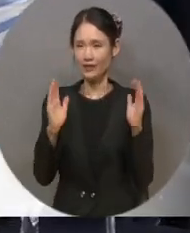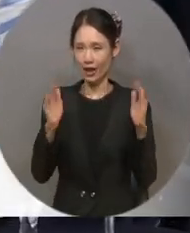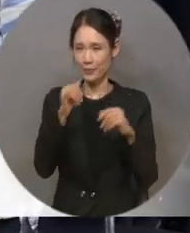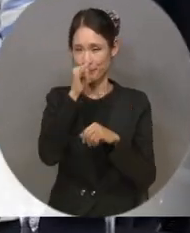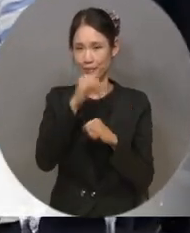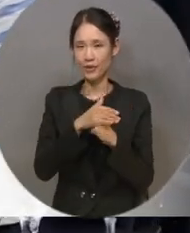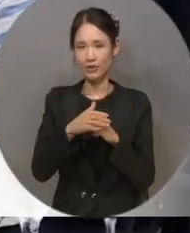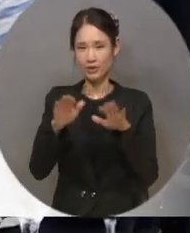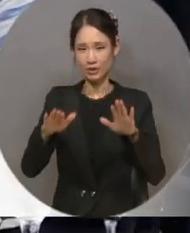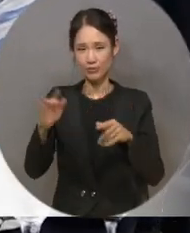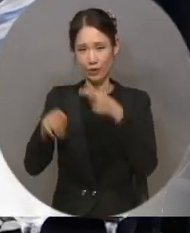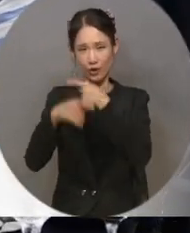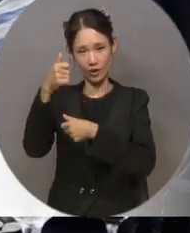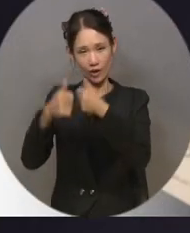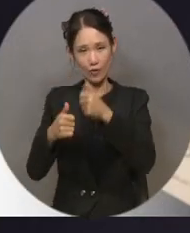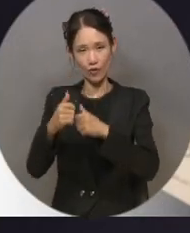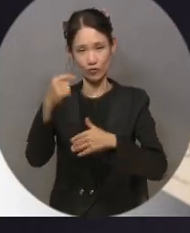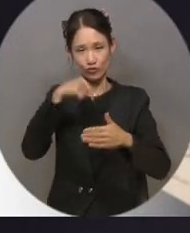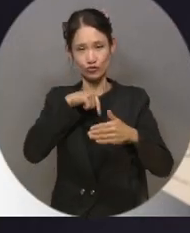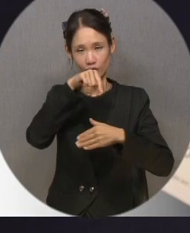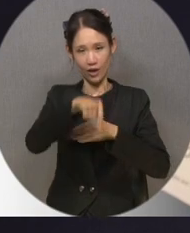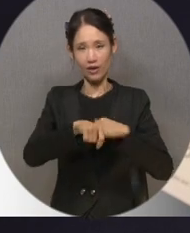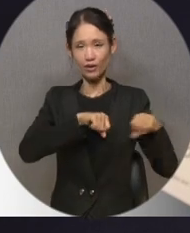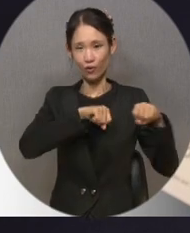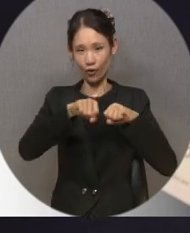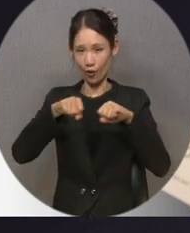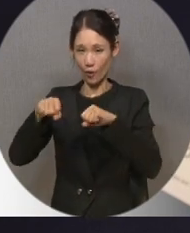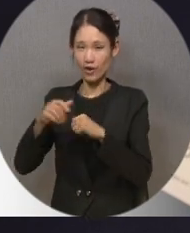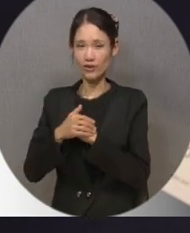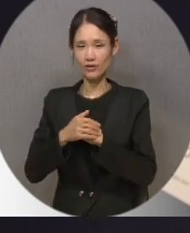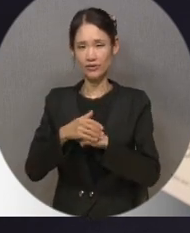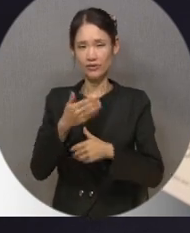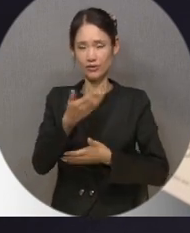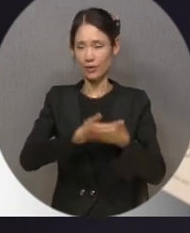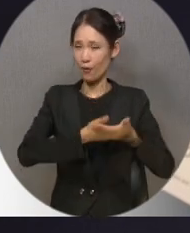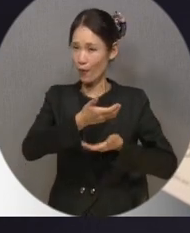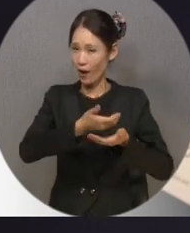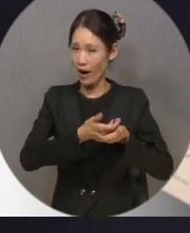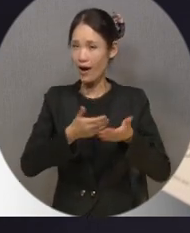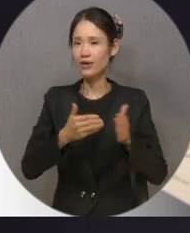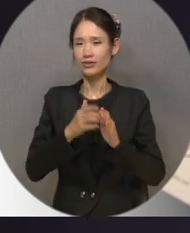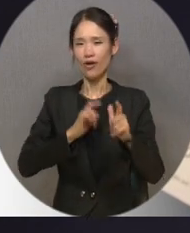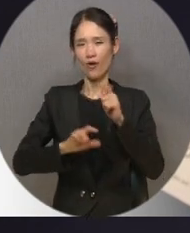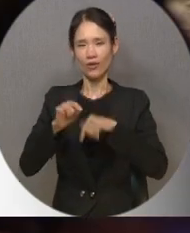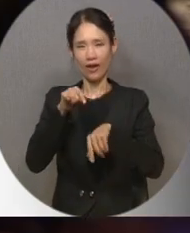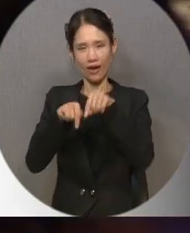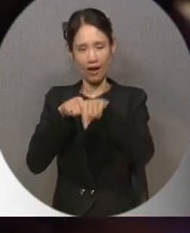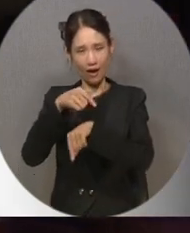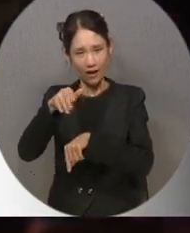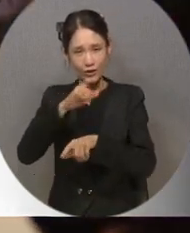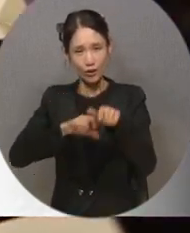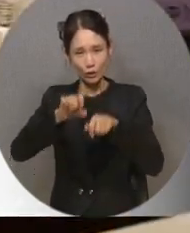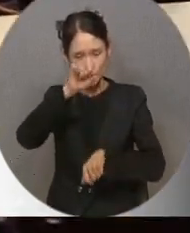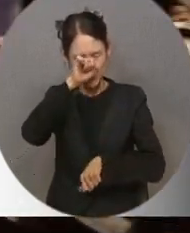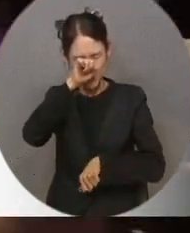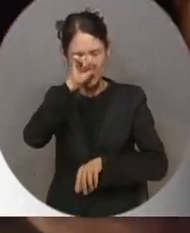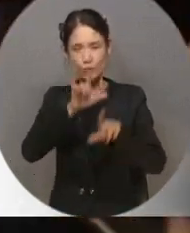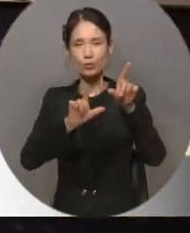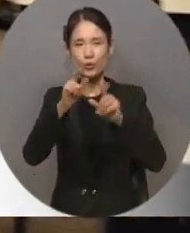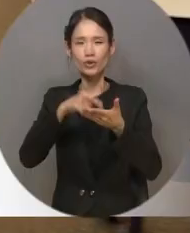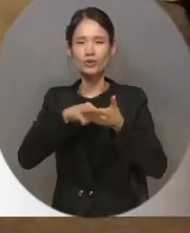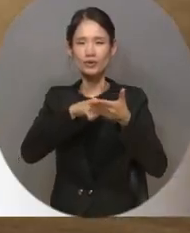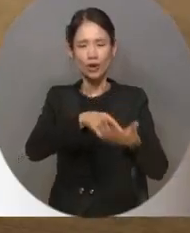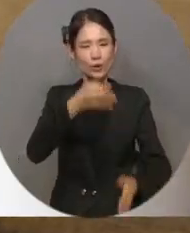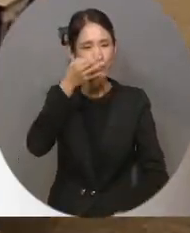대회가 국내외 장에게 교류를 활성화시키고 나아가 모두가 행복한 사회를 추구하는 새로운 패러다임을